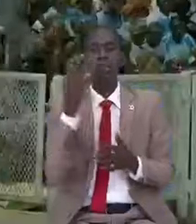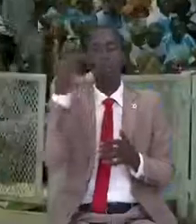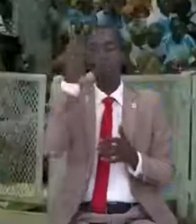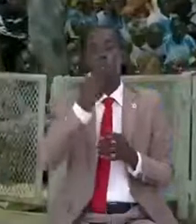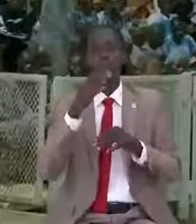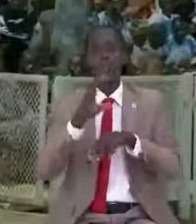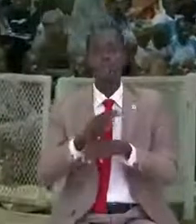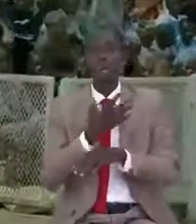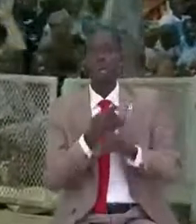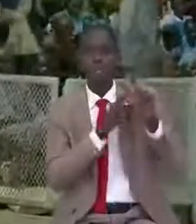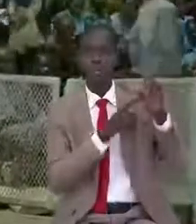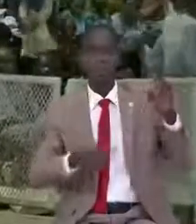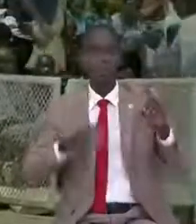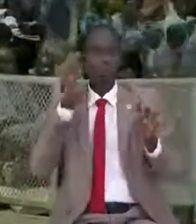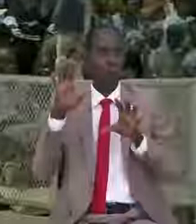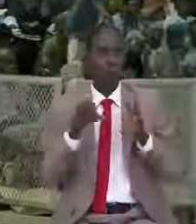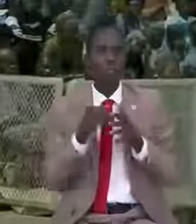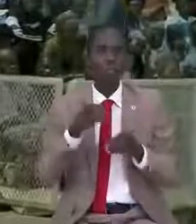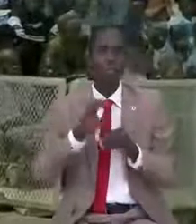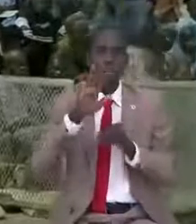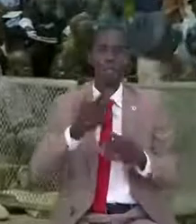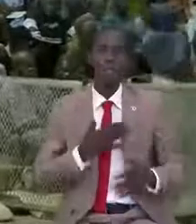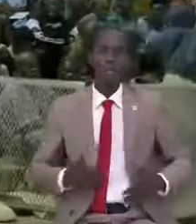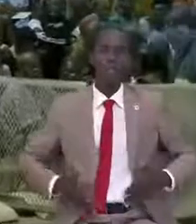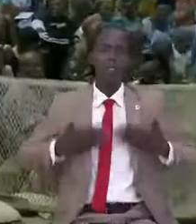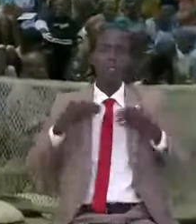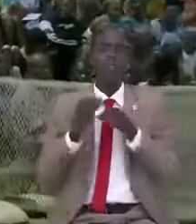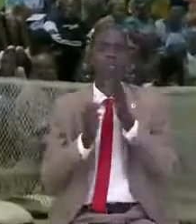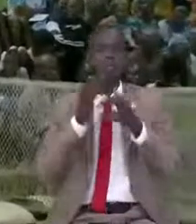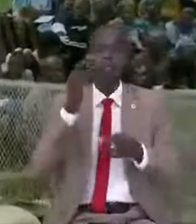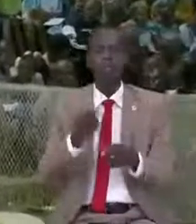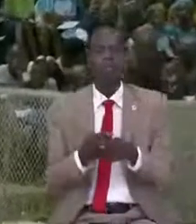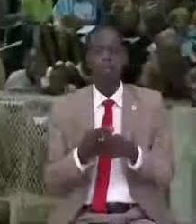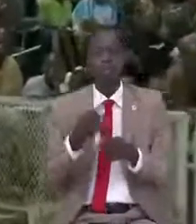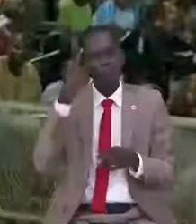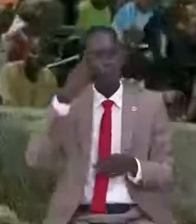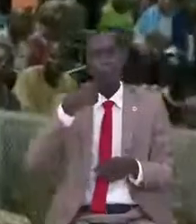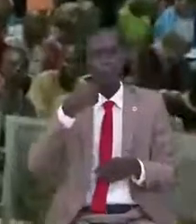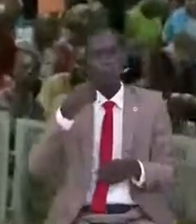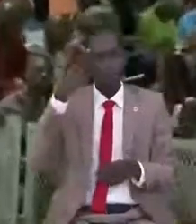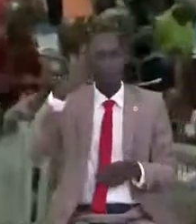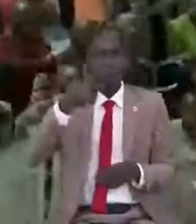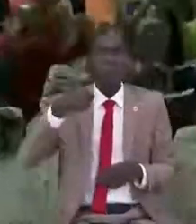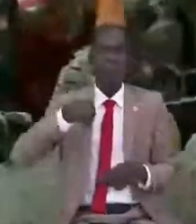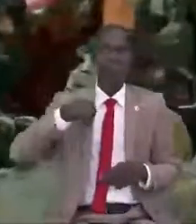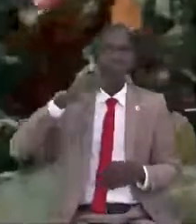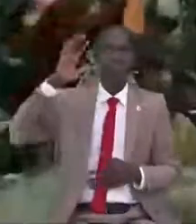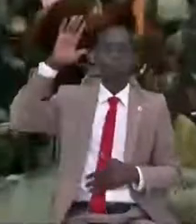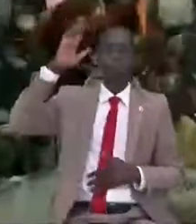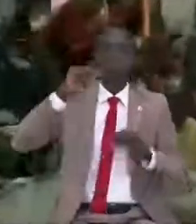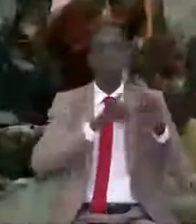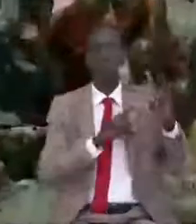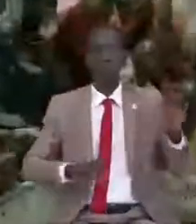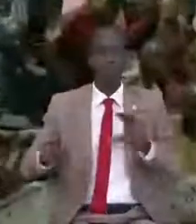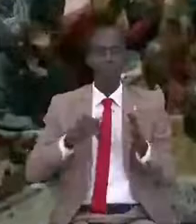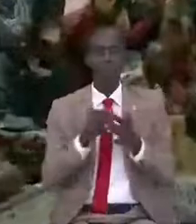glorieuse et le Seigneur le fera dans votre vie. Où es-tu là-bas? Je dis, où êtes-vous là-bas? Le Seigneur, puisse le